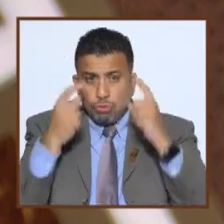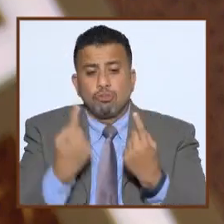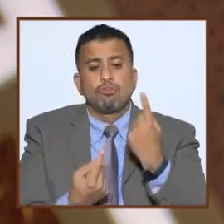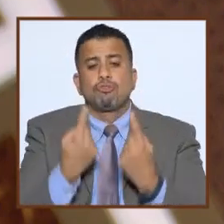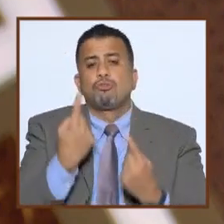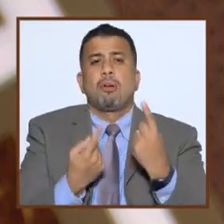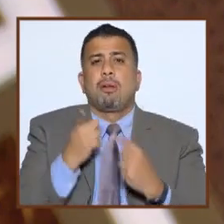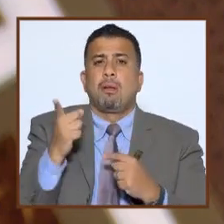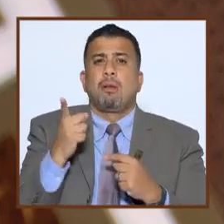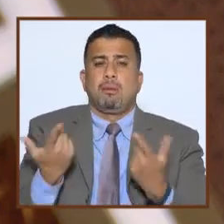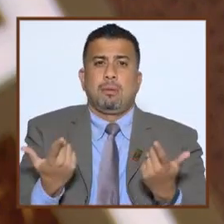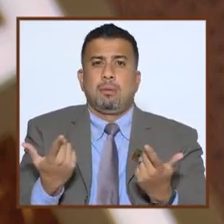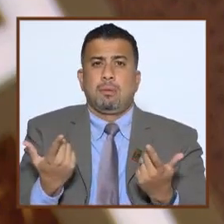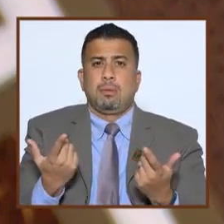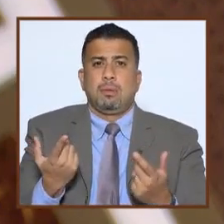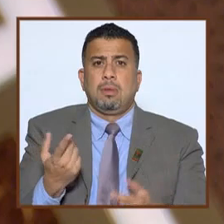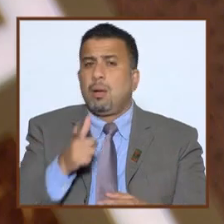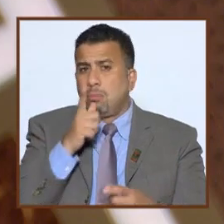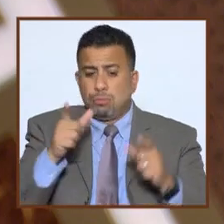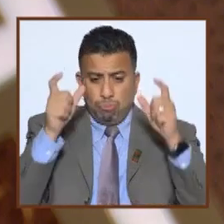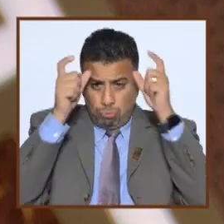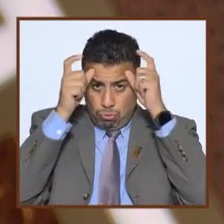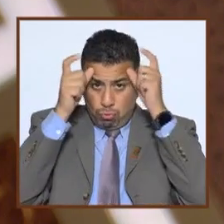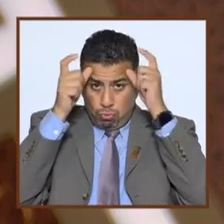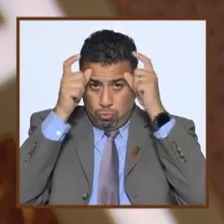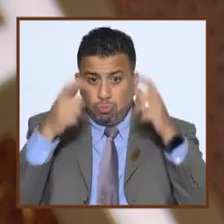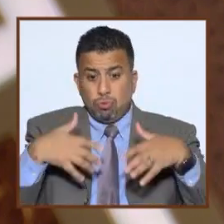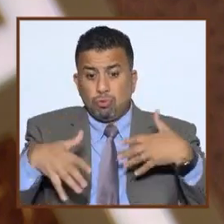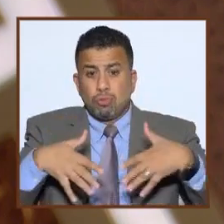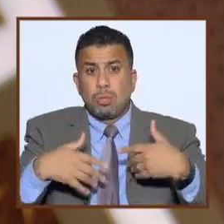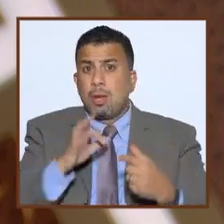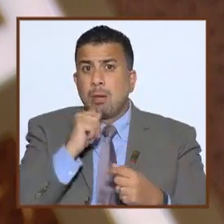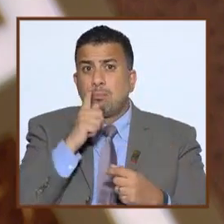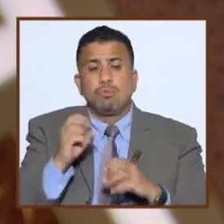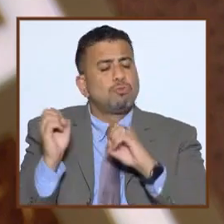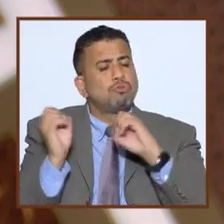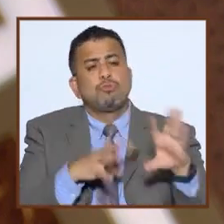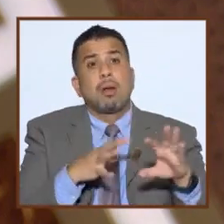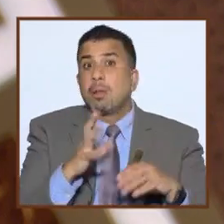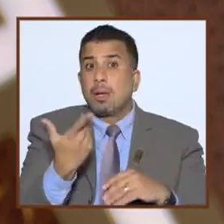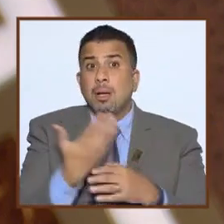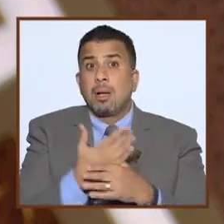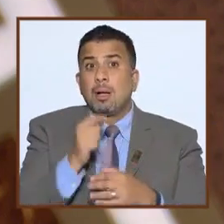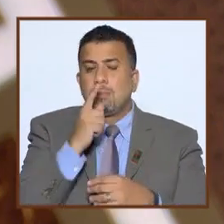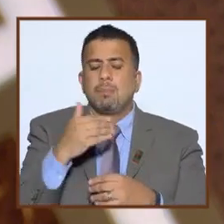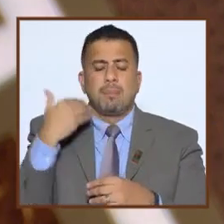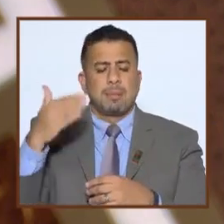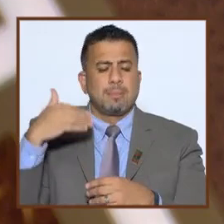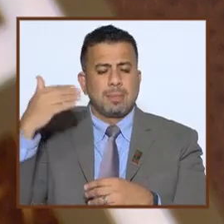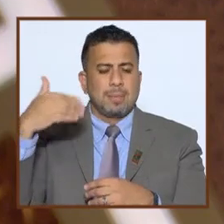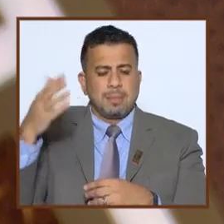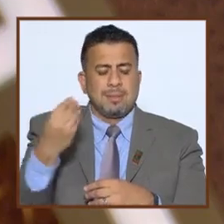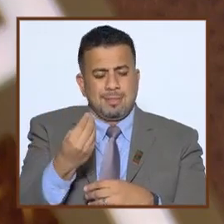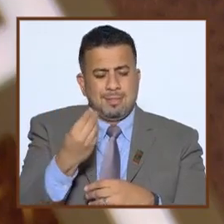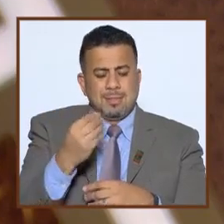الشيطان اعظم اسلحته اللي اللي مفاتيح الشر اللي عند علي ابن ادم انه يقولها بعدين